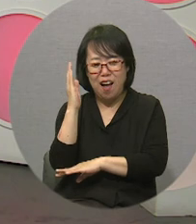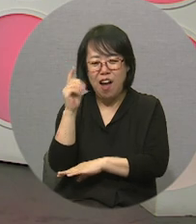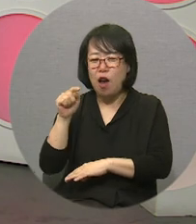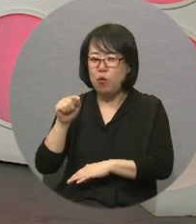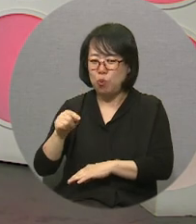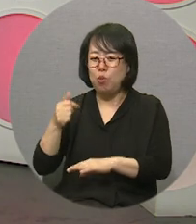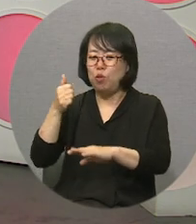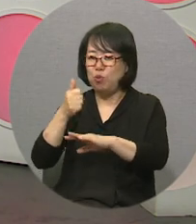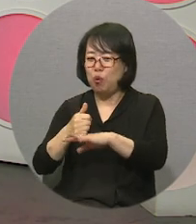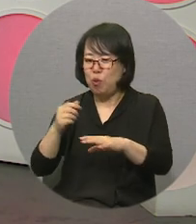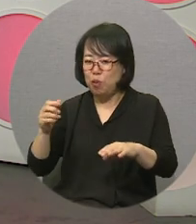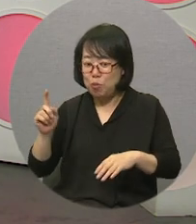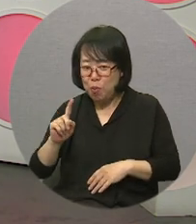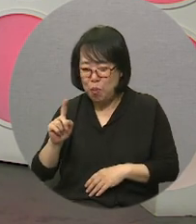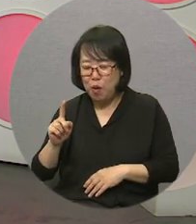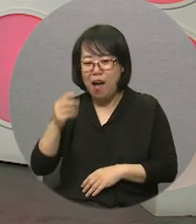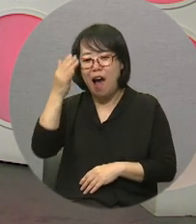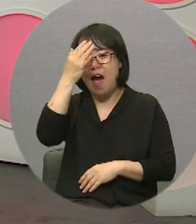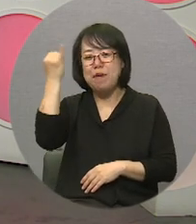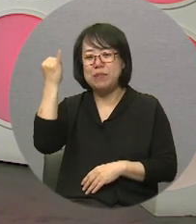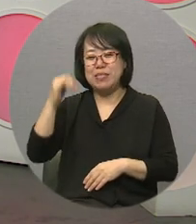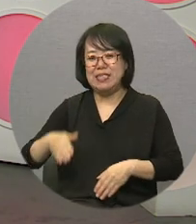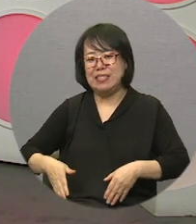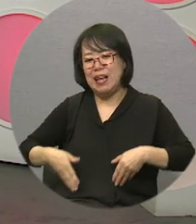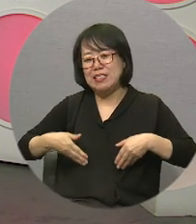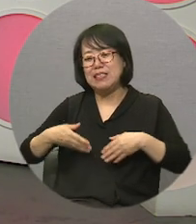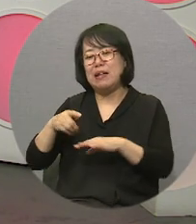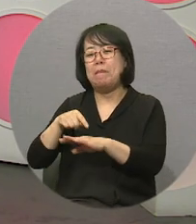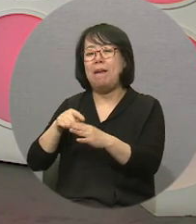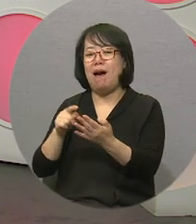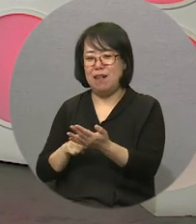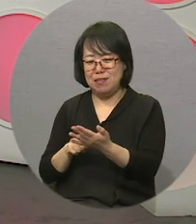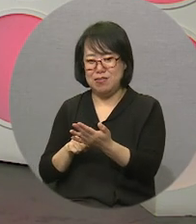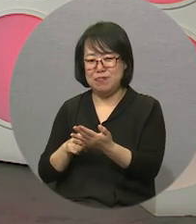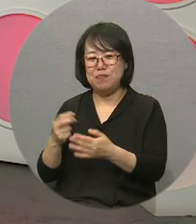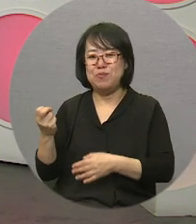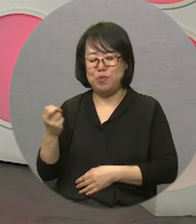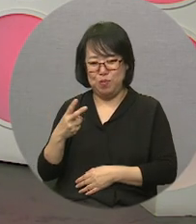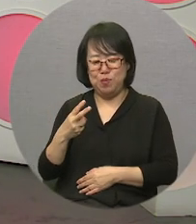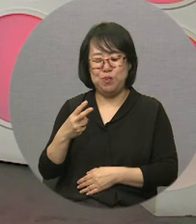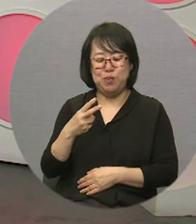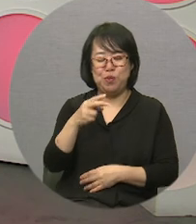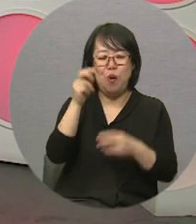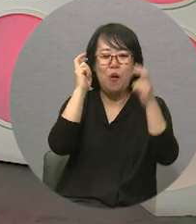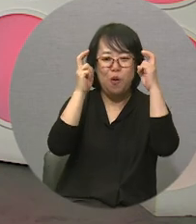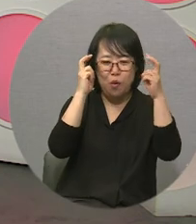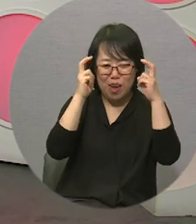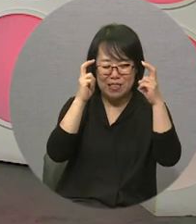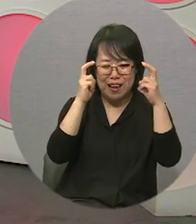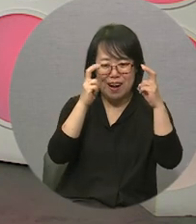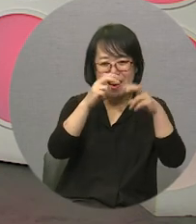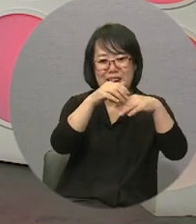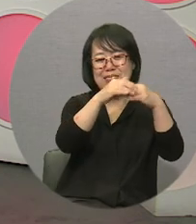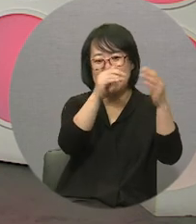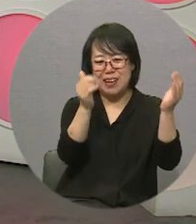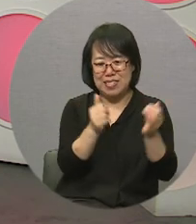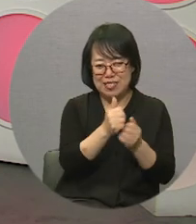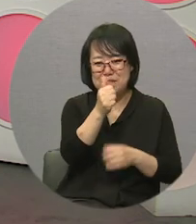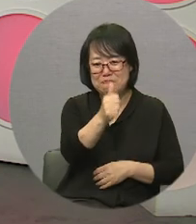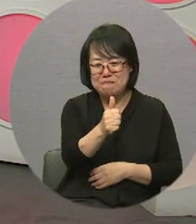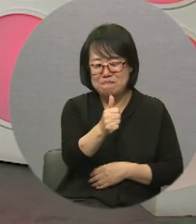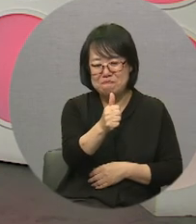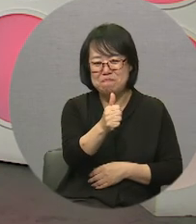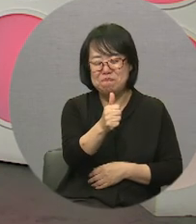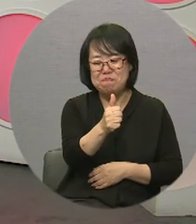할머니의 밥. 네, 야. 따뜻한 그 근데 더 집밥. 대단하신 건 사장님이시네. 네, 그리고 그 또 교대를 기다리고